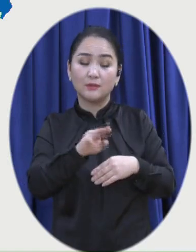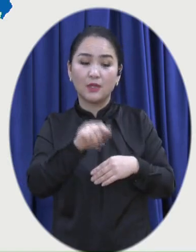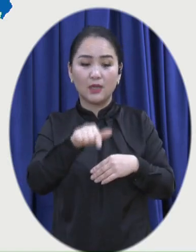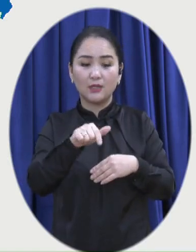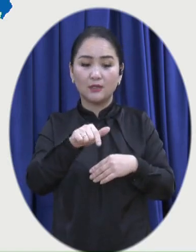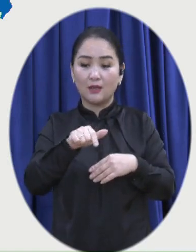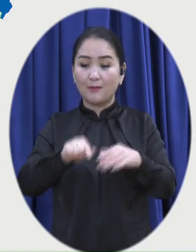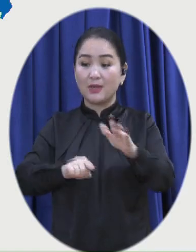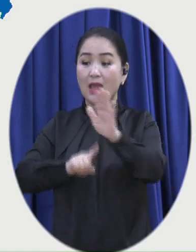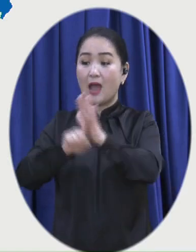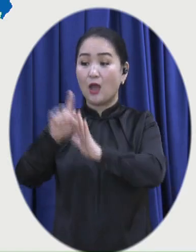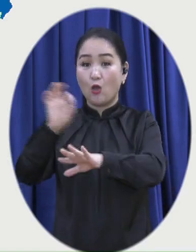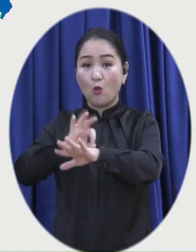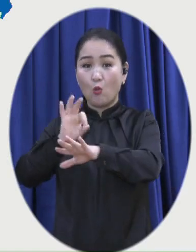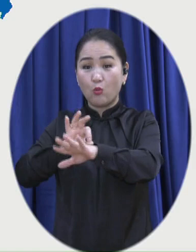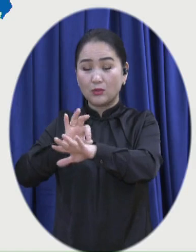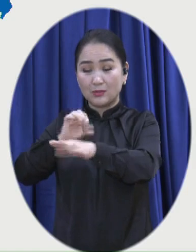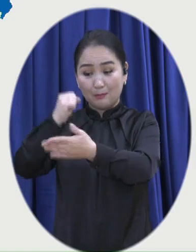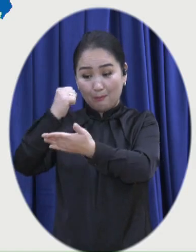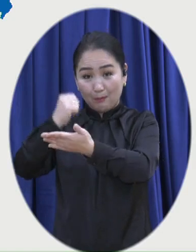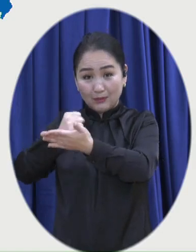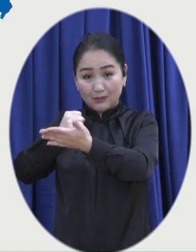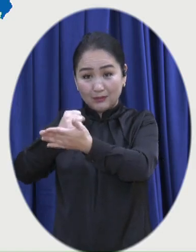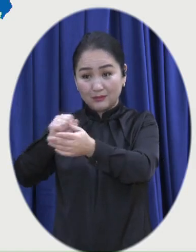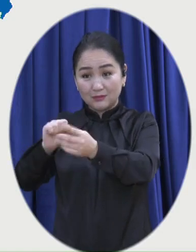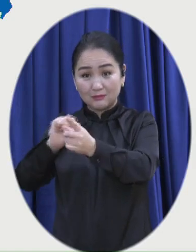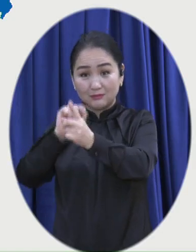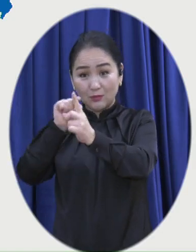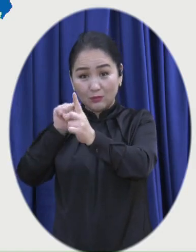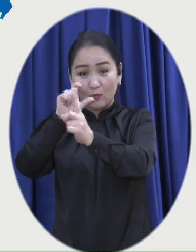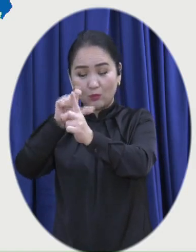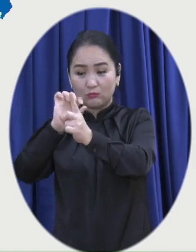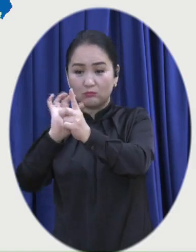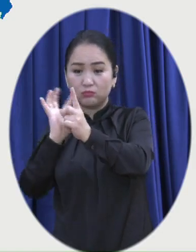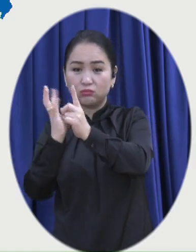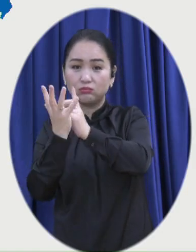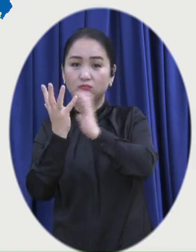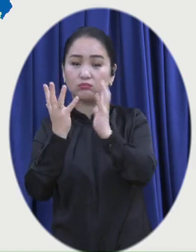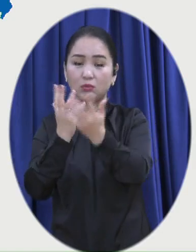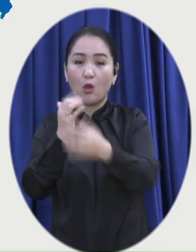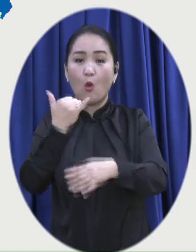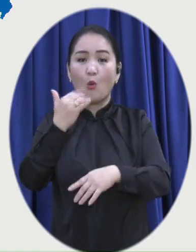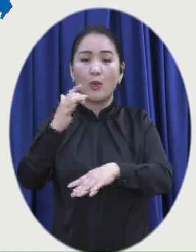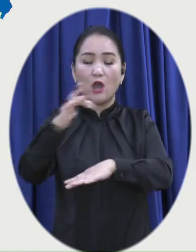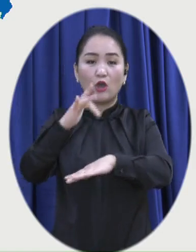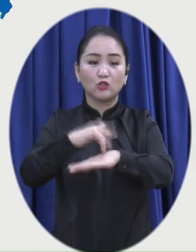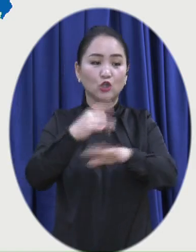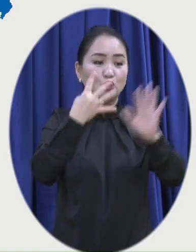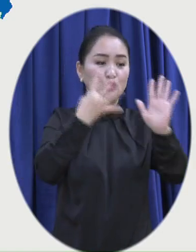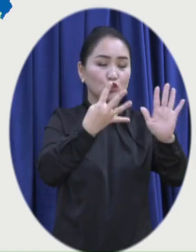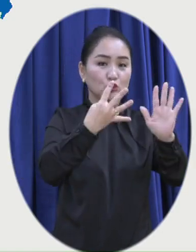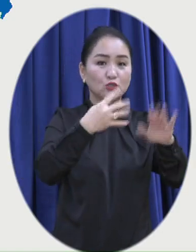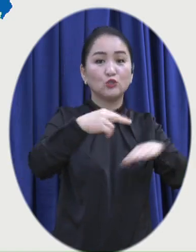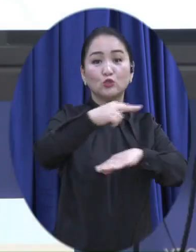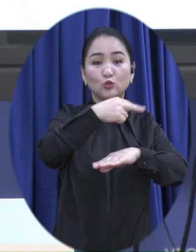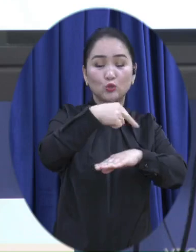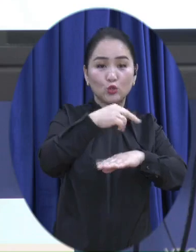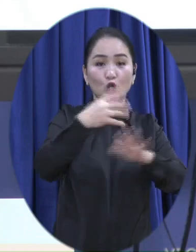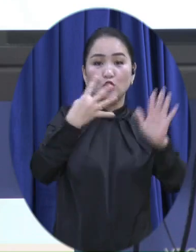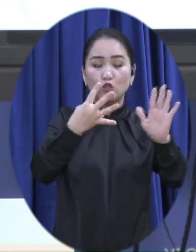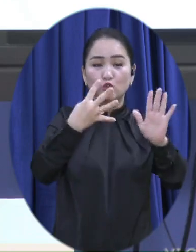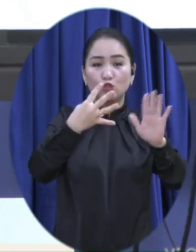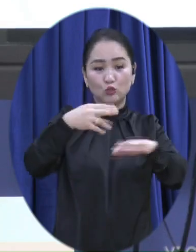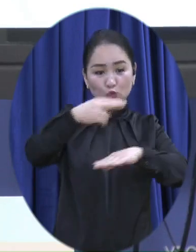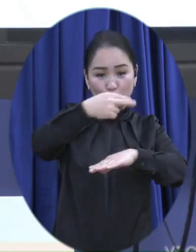эхний батлагдсан тохиолдлоос улбатай нийслэлийн 9 байршилд Гэр орон нь хол байж болно, өөр өөр